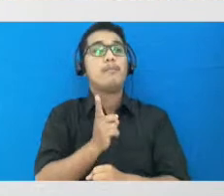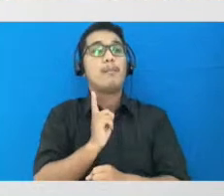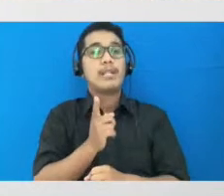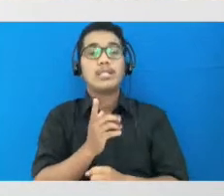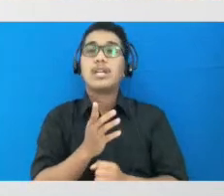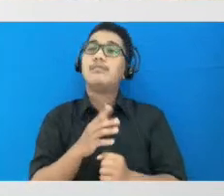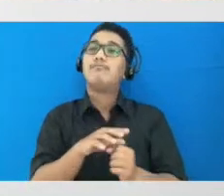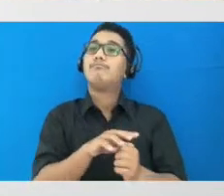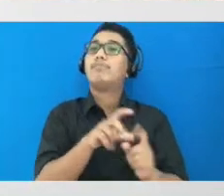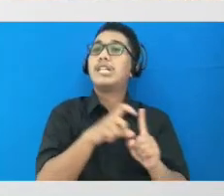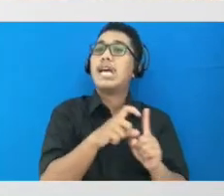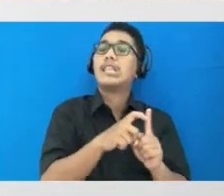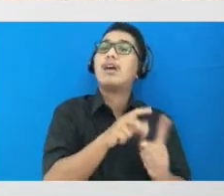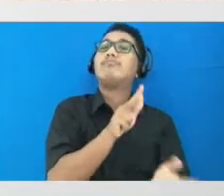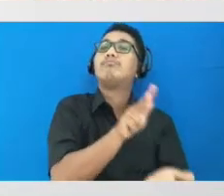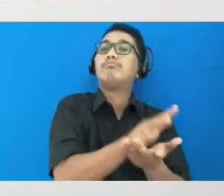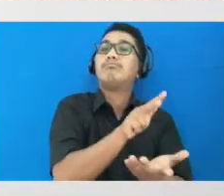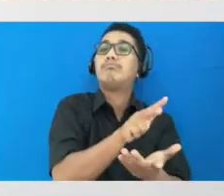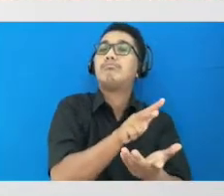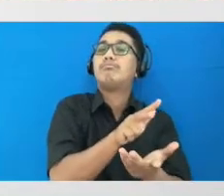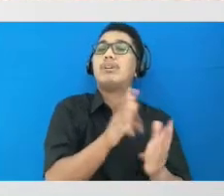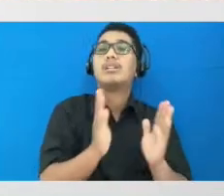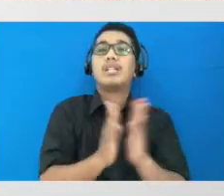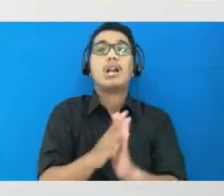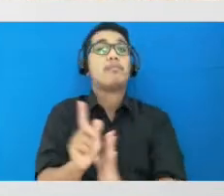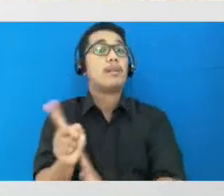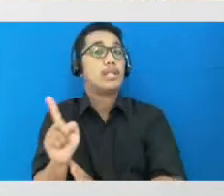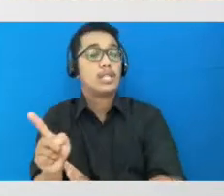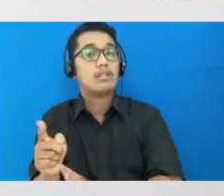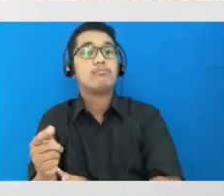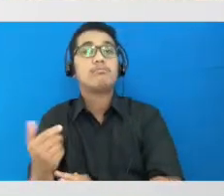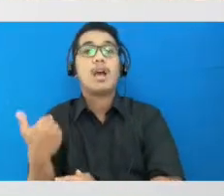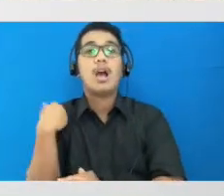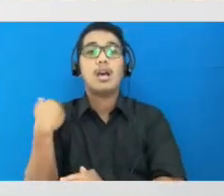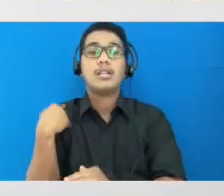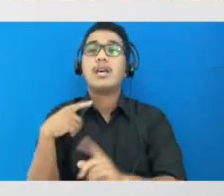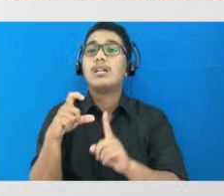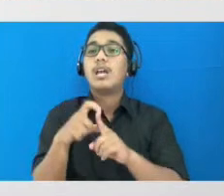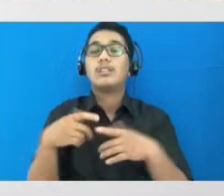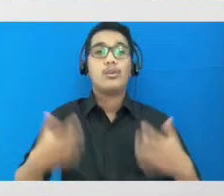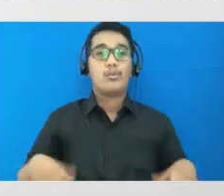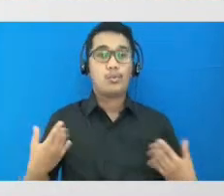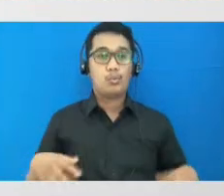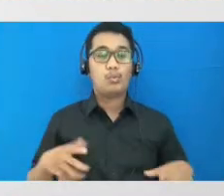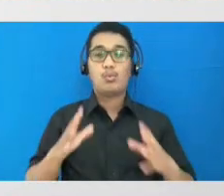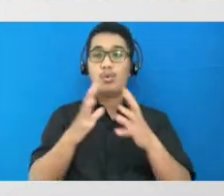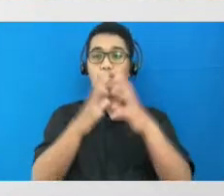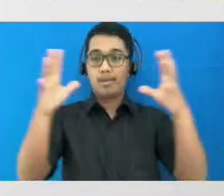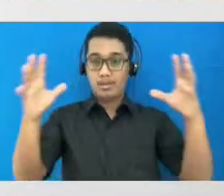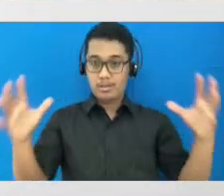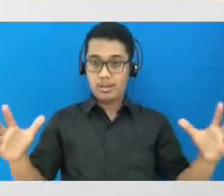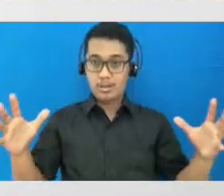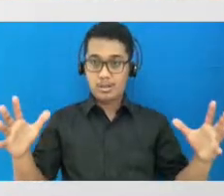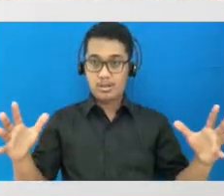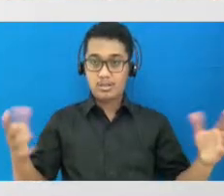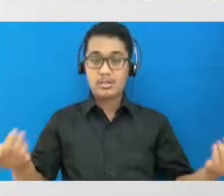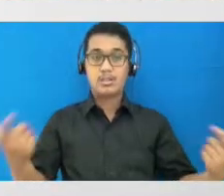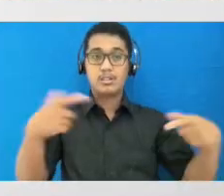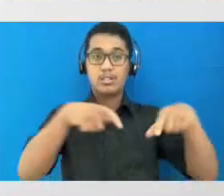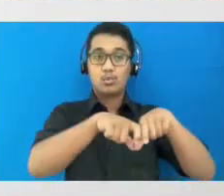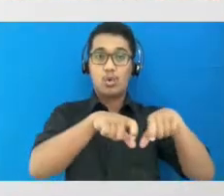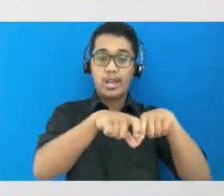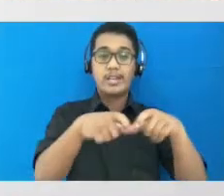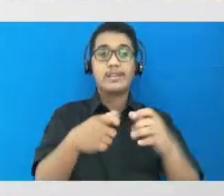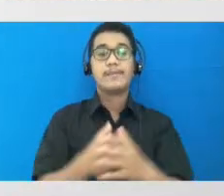kevalidan datanya dan untuk memastikan dia memang memiliki data yang luar biasa banyak dan sesuai dengan apa yang